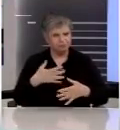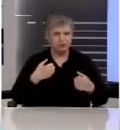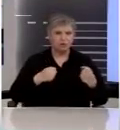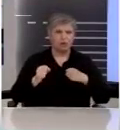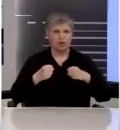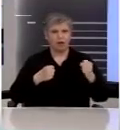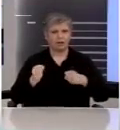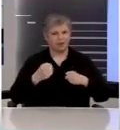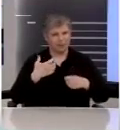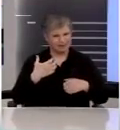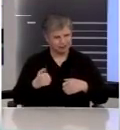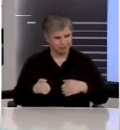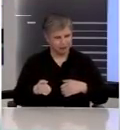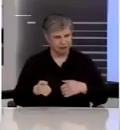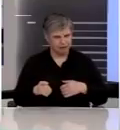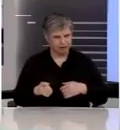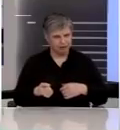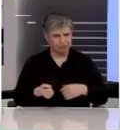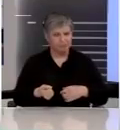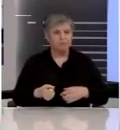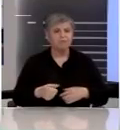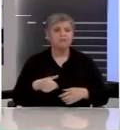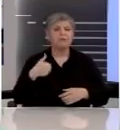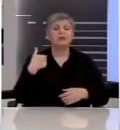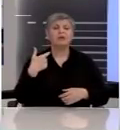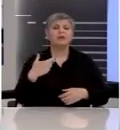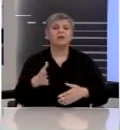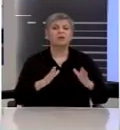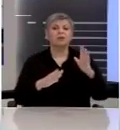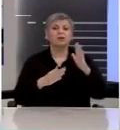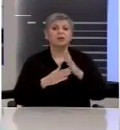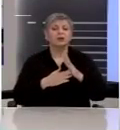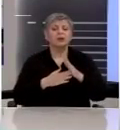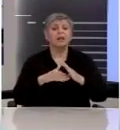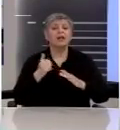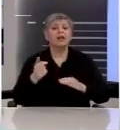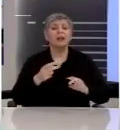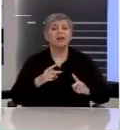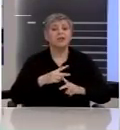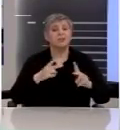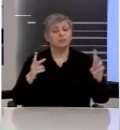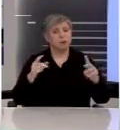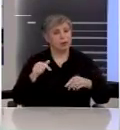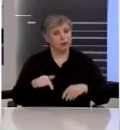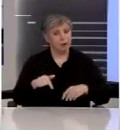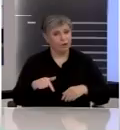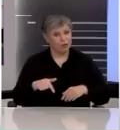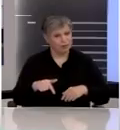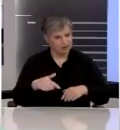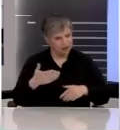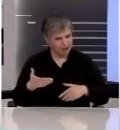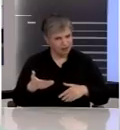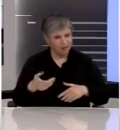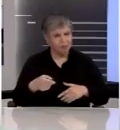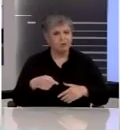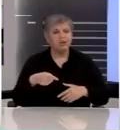ησυχία. Έχετε, λοιπόν, μην υποβάλλετε ερωτήματα. Α, η διαφάνεια είναι δημόσιο αγαθό. Κύριε Βρούτση, εντάξει, παρακαλώ. Τότε, κύριε, εσείς